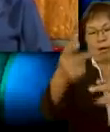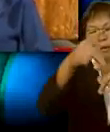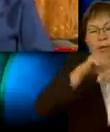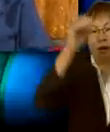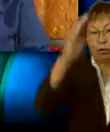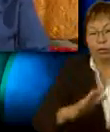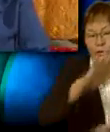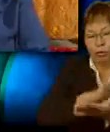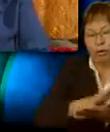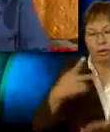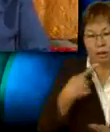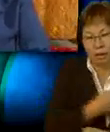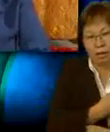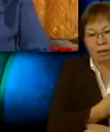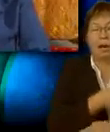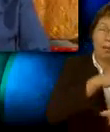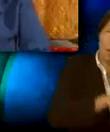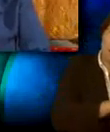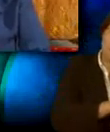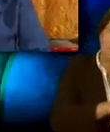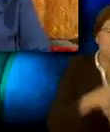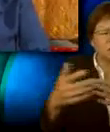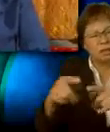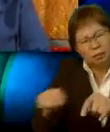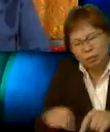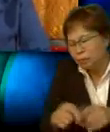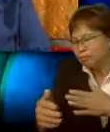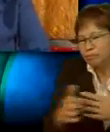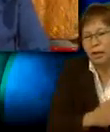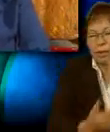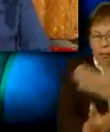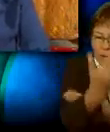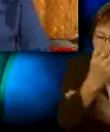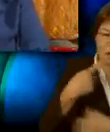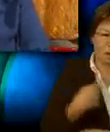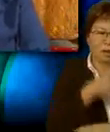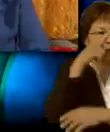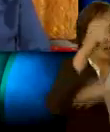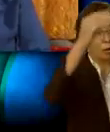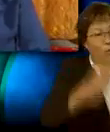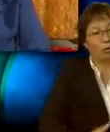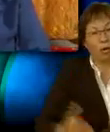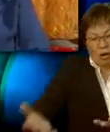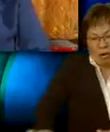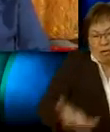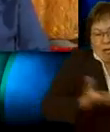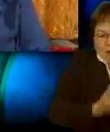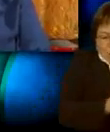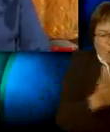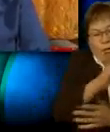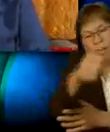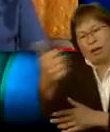bantuan kepada guru-guru sekolah kita tidak kira masa dan juga tempat. Pada waktu pagi, kita melihat guru-guru mengangkat buku